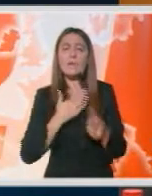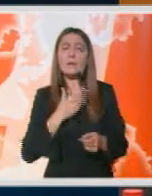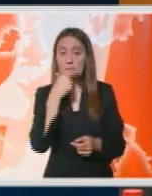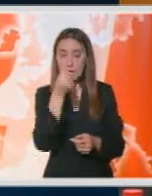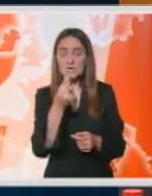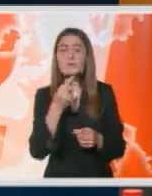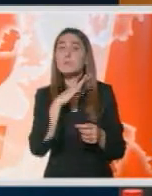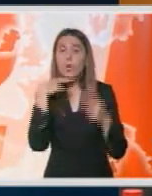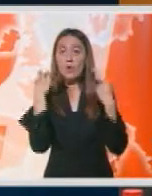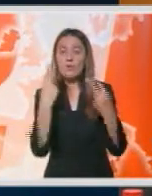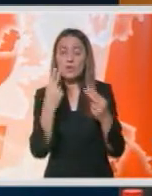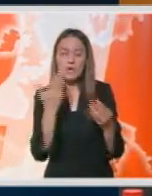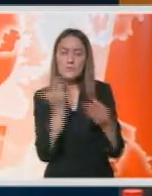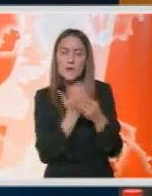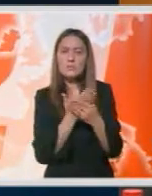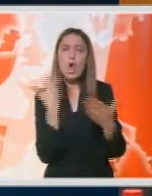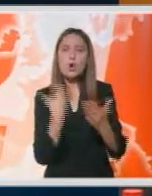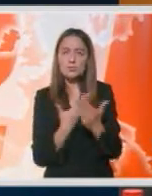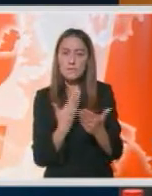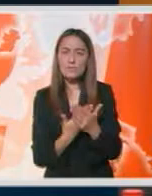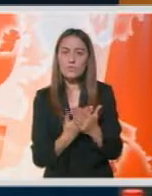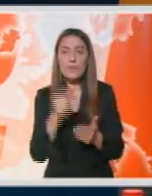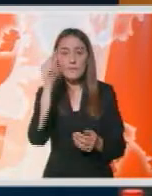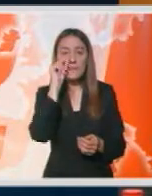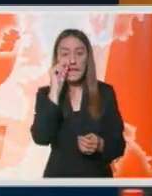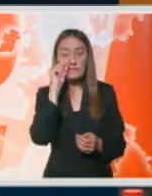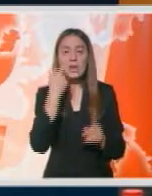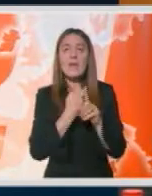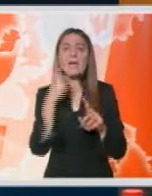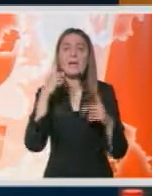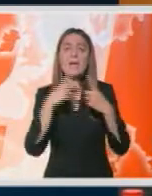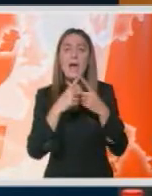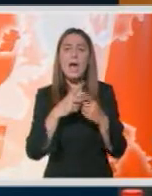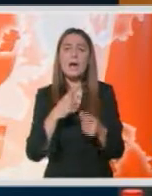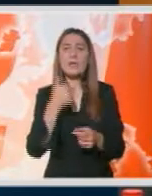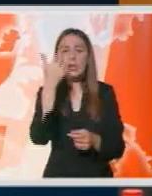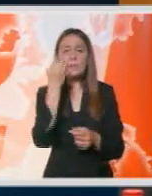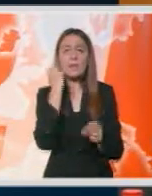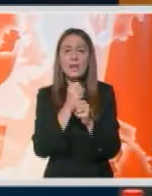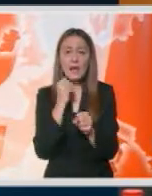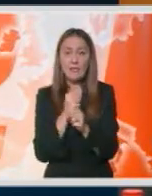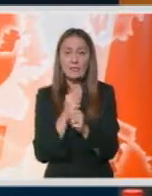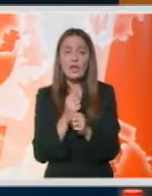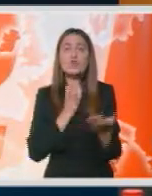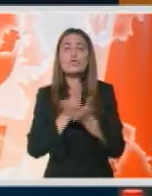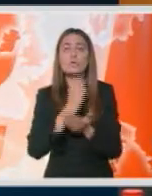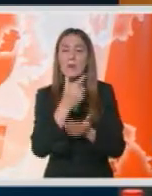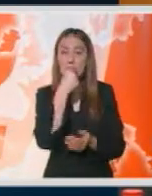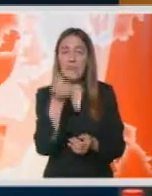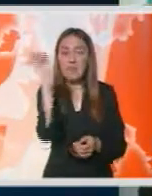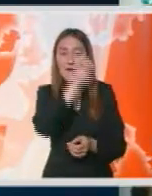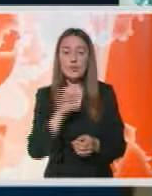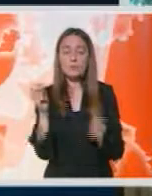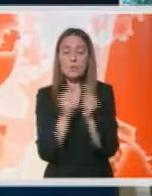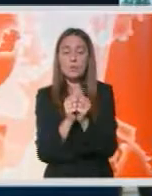važno praviti i bazu osnovnu nacionalnog AKI-a na jednom od radnih, odnosno službenih jezika Evropske